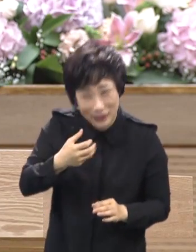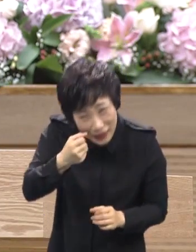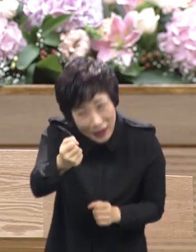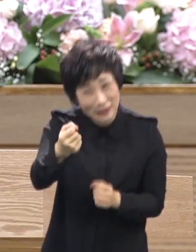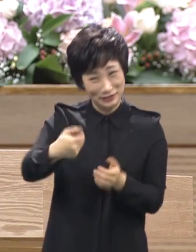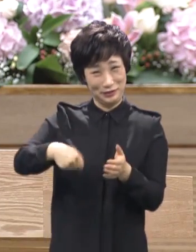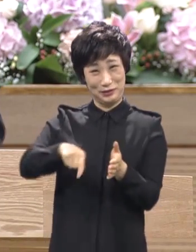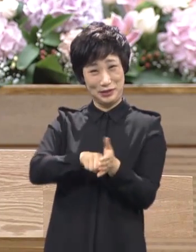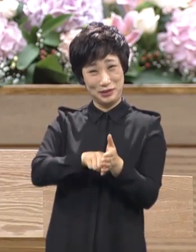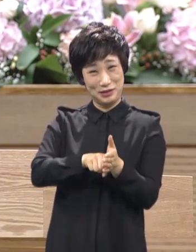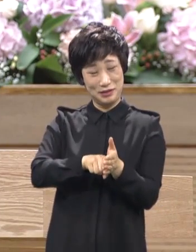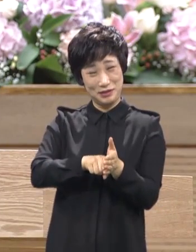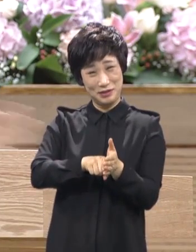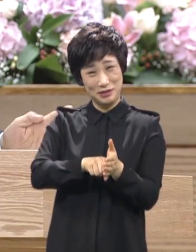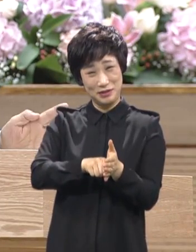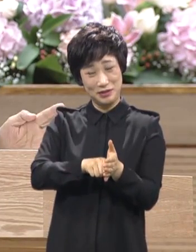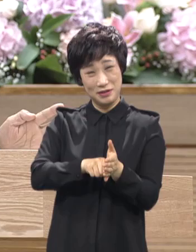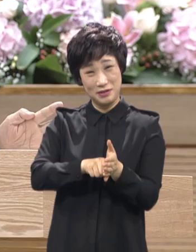영생을 통해서